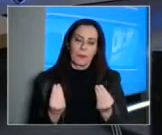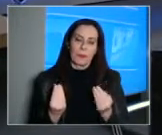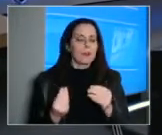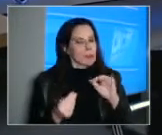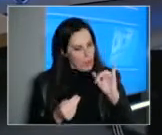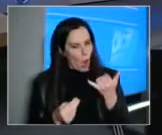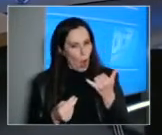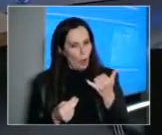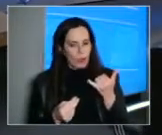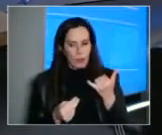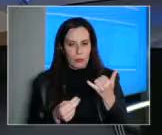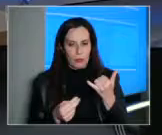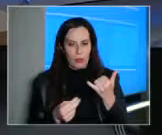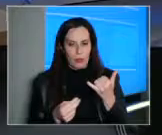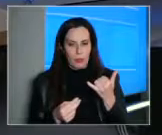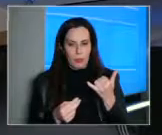נכון,